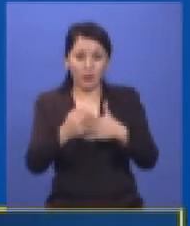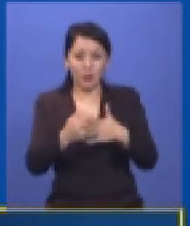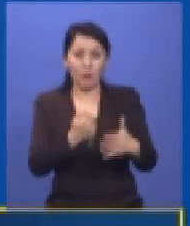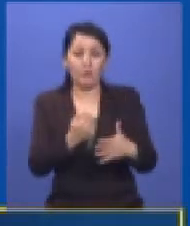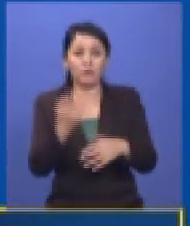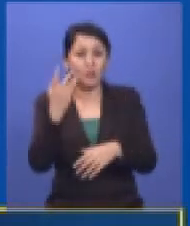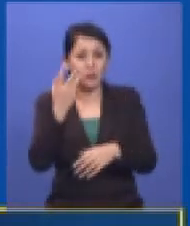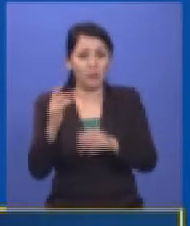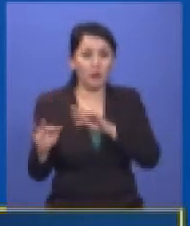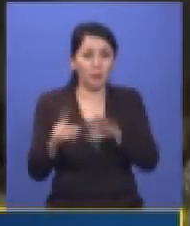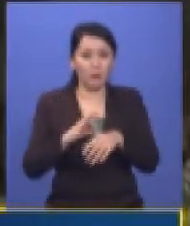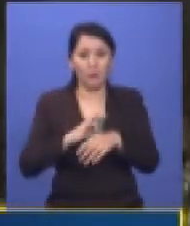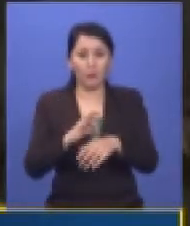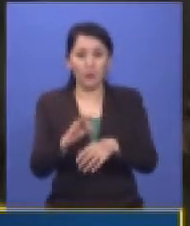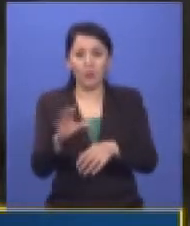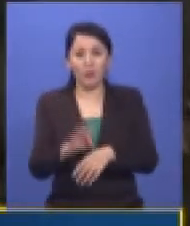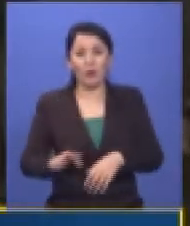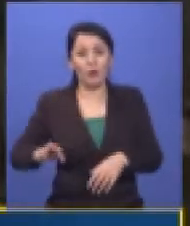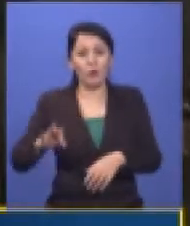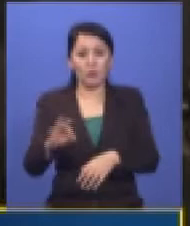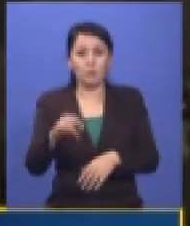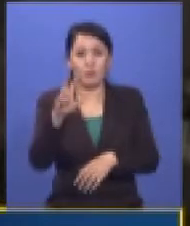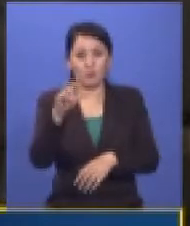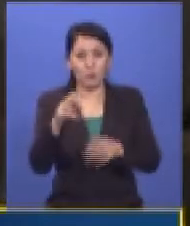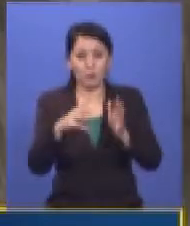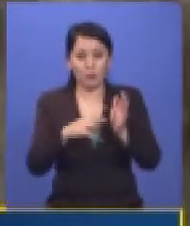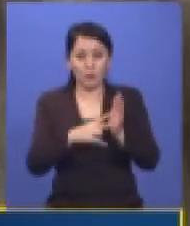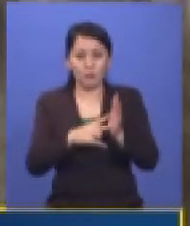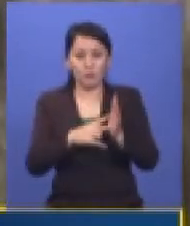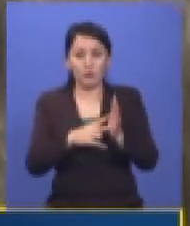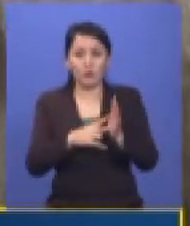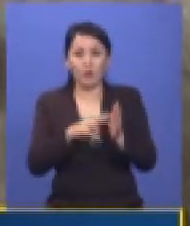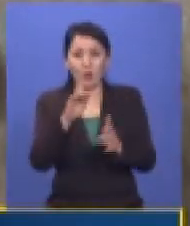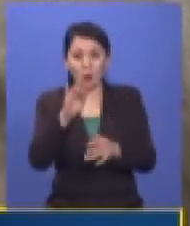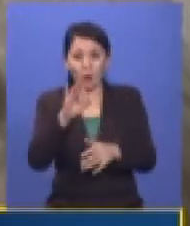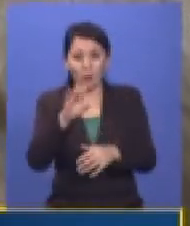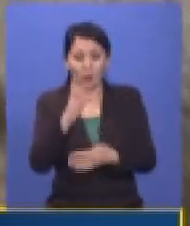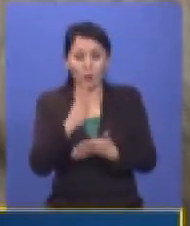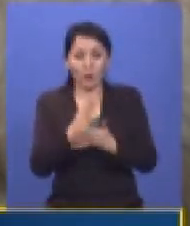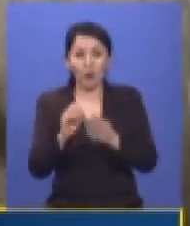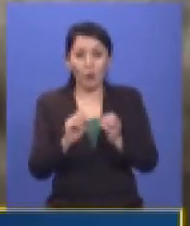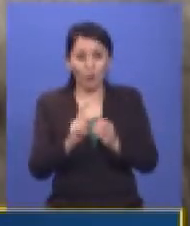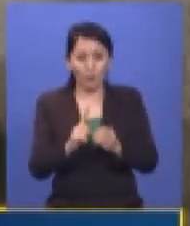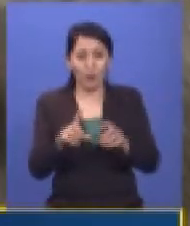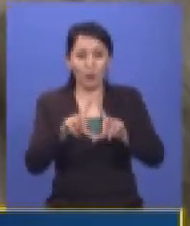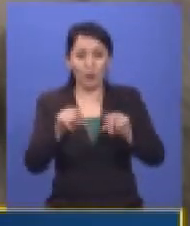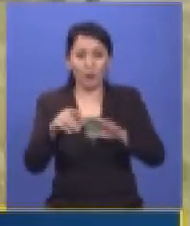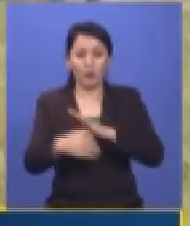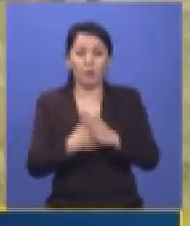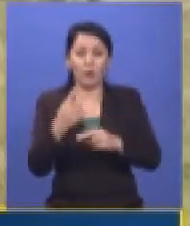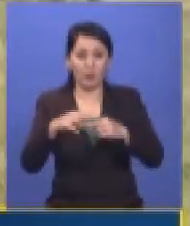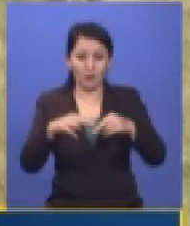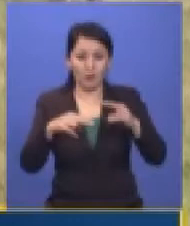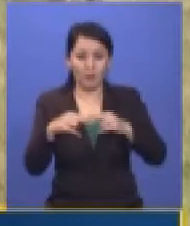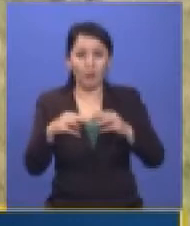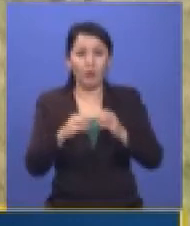шараларын үнемі түсіндіріп отырамыз. Облыс аумағында 379 мал қорымы бар. Олардың 11-і биыл жаңадан салынды. 14-інде